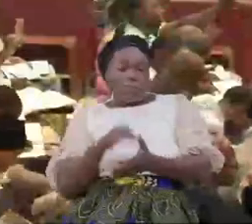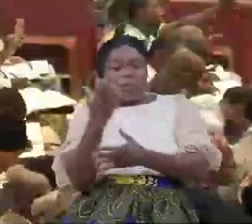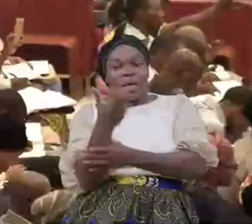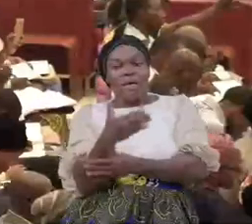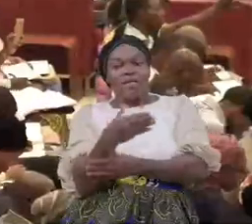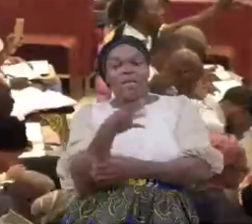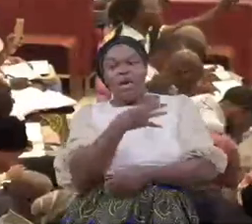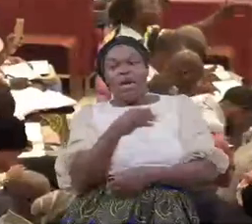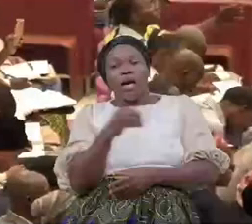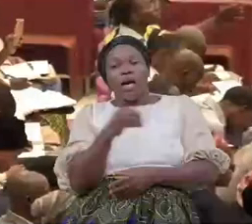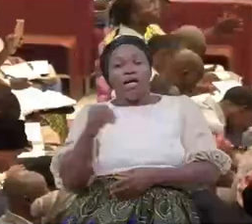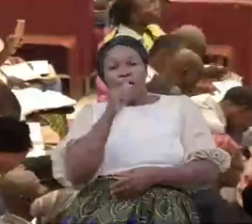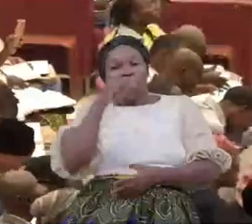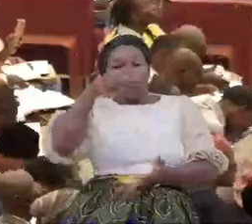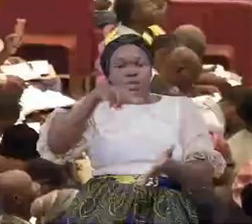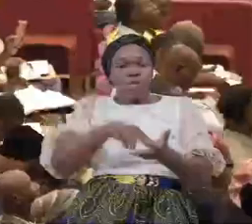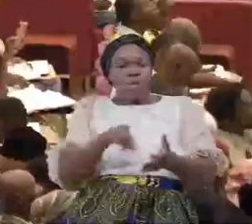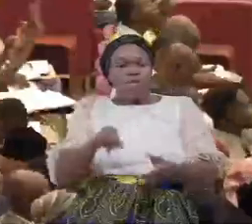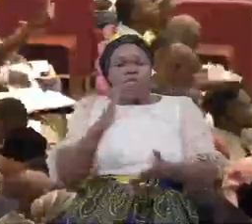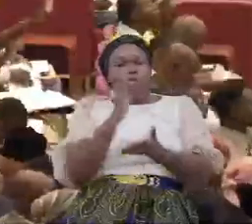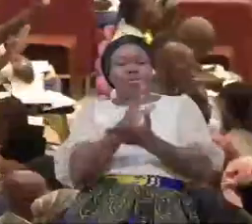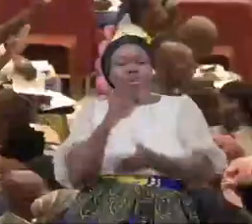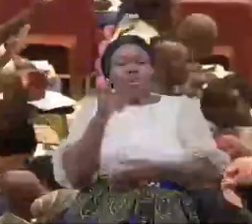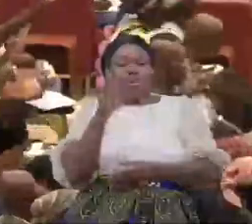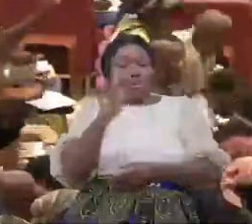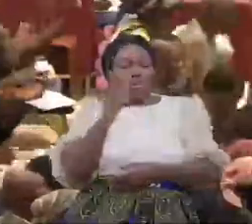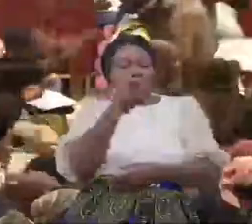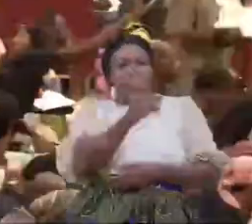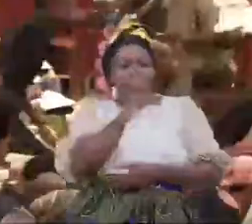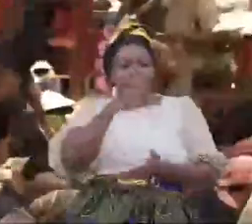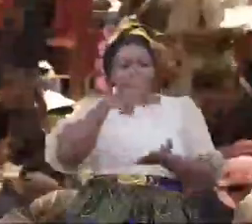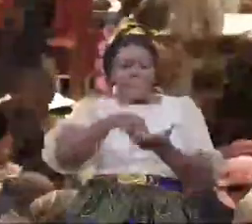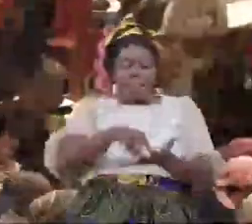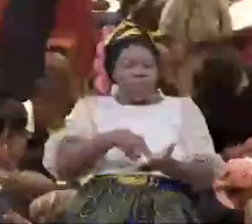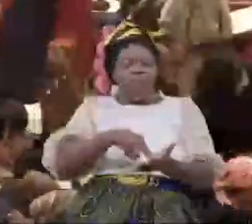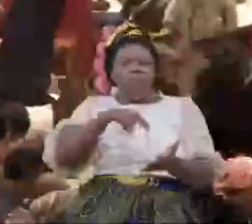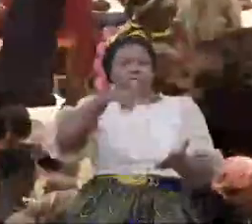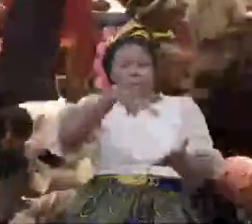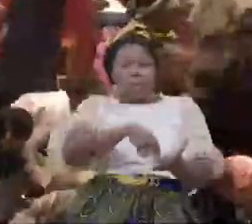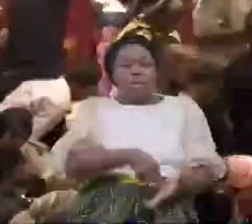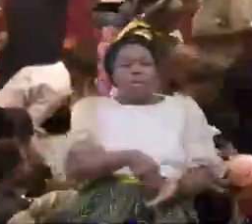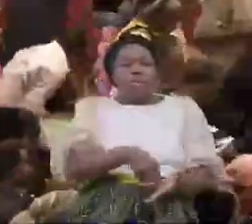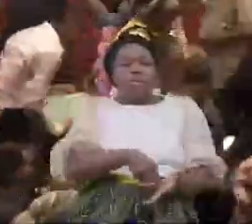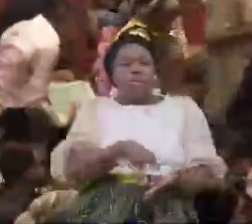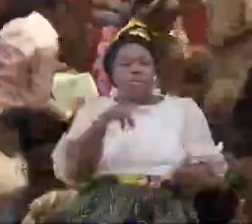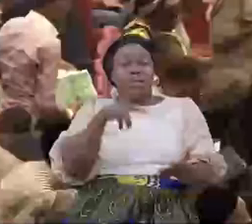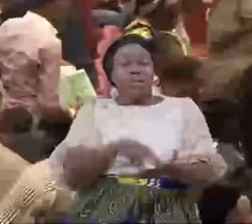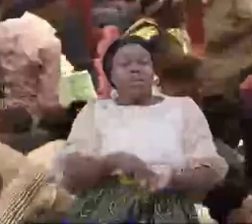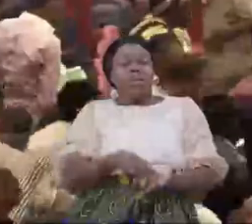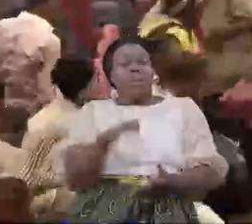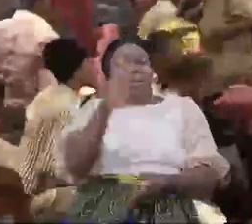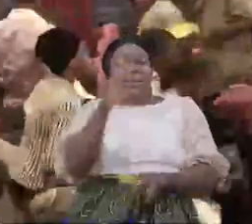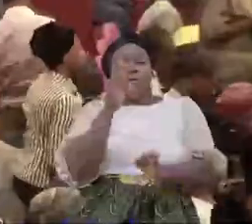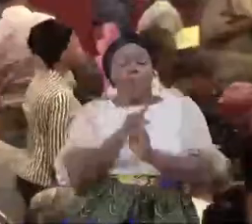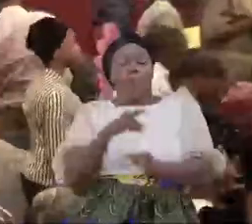pourquoi je me tiens debout. Quelqu'un là-bas est debout. Quelqu'un là-bas se tient debout. Quelqu'un là-bas se tient debout. Quelqu'un se tient debout. Quelqu'un